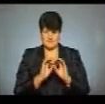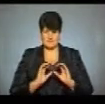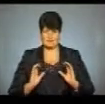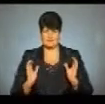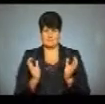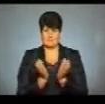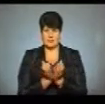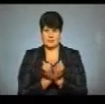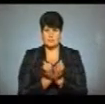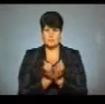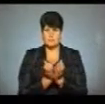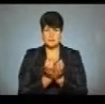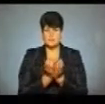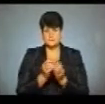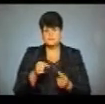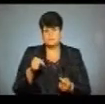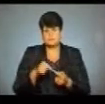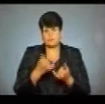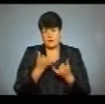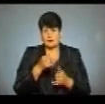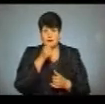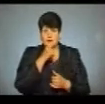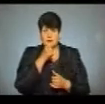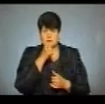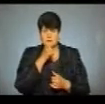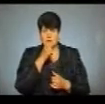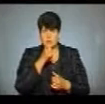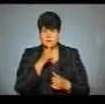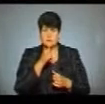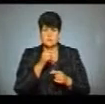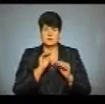в межах, визначених зараз експериментально. Нанеситься